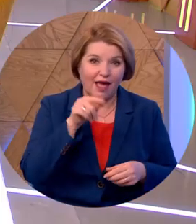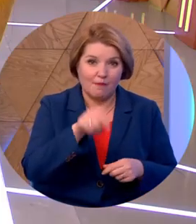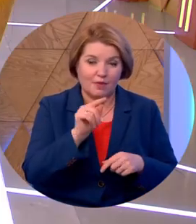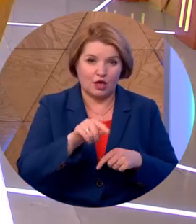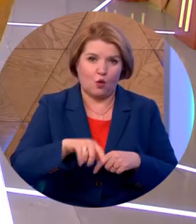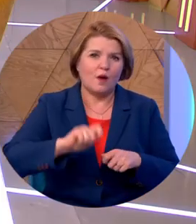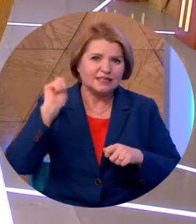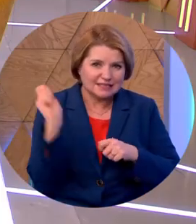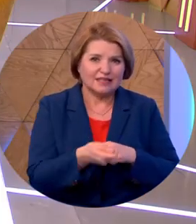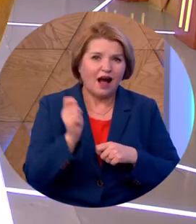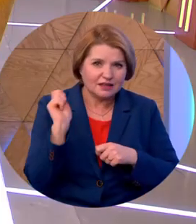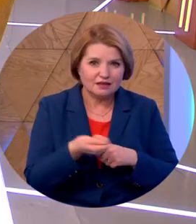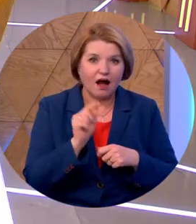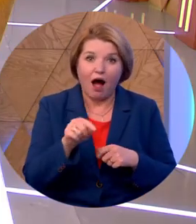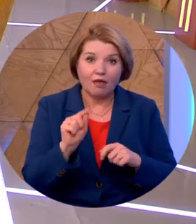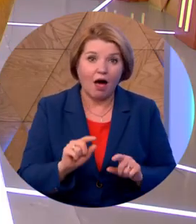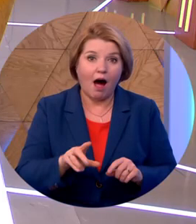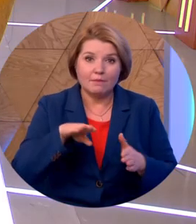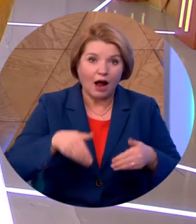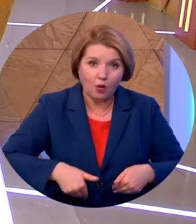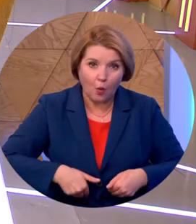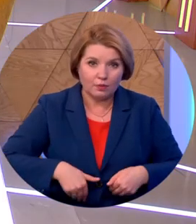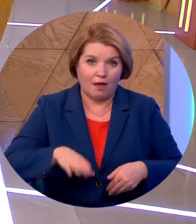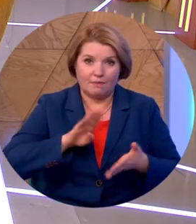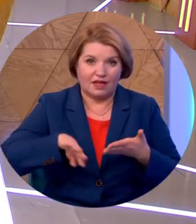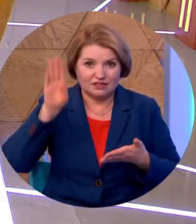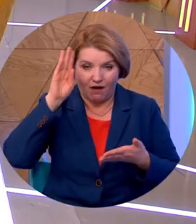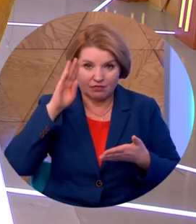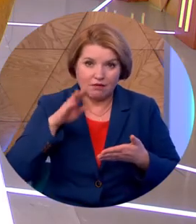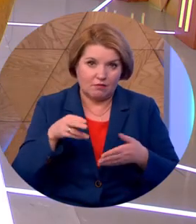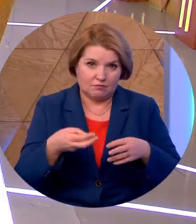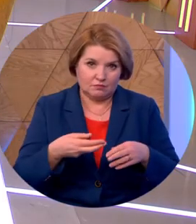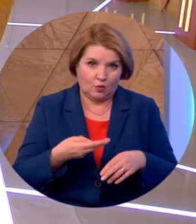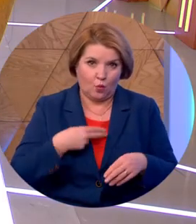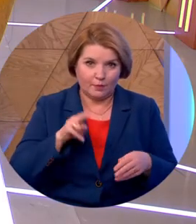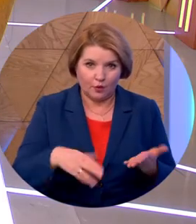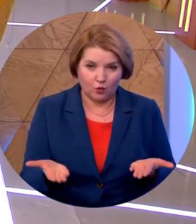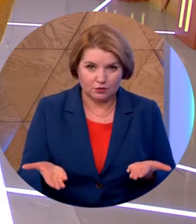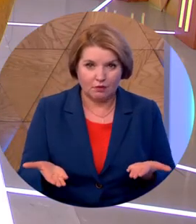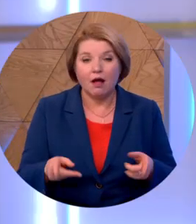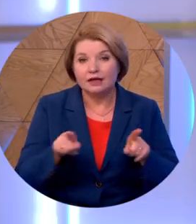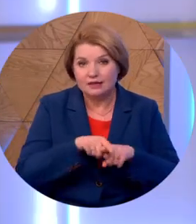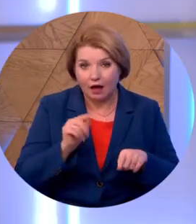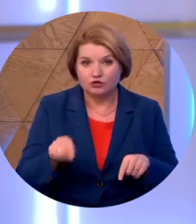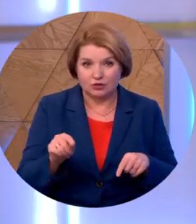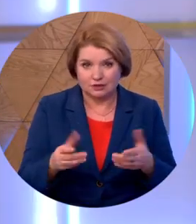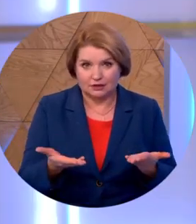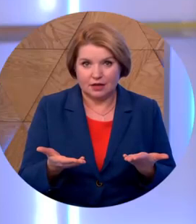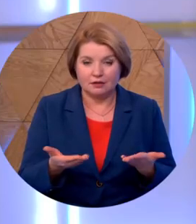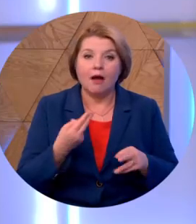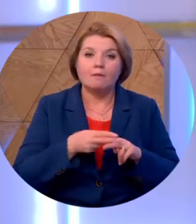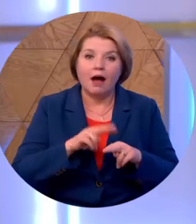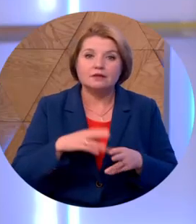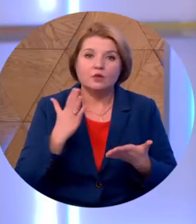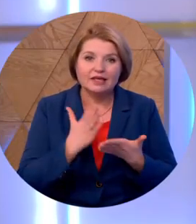пробежит 20-30 м и умрёт то же самое и здесь или её просто накормить напоить она тоже никуда не поедет то есть нужно дать ей какой-то Стимул поэтому